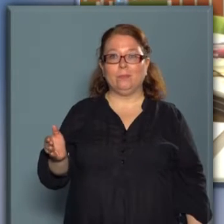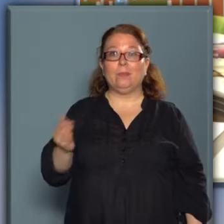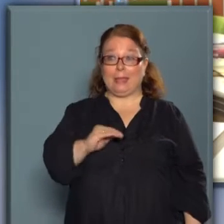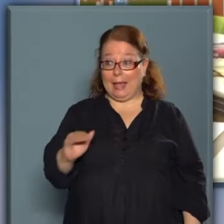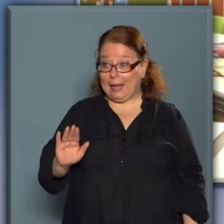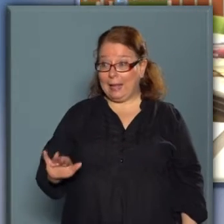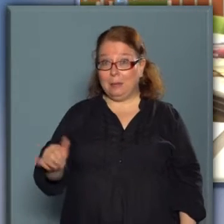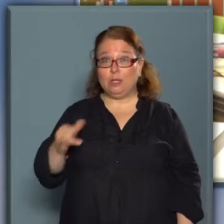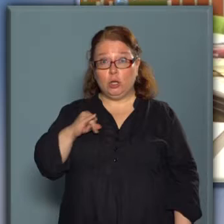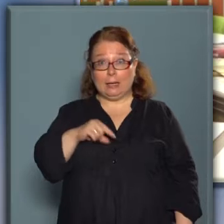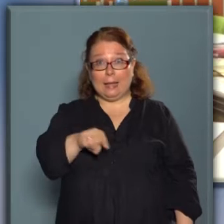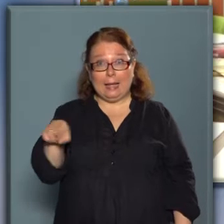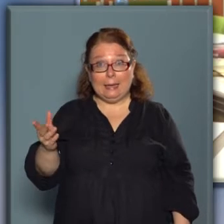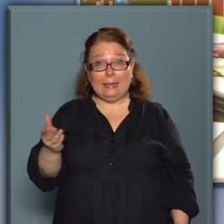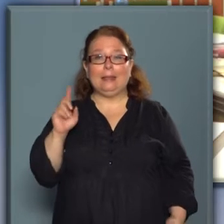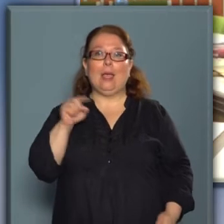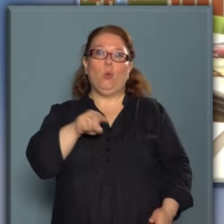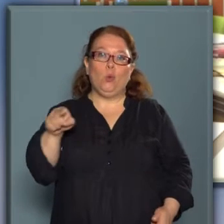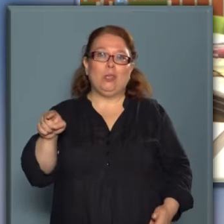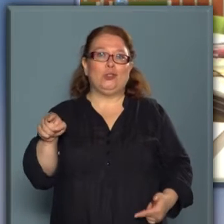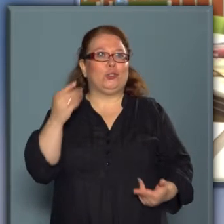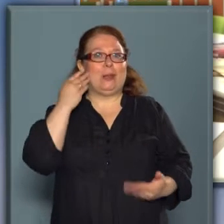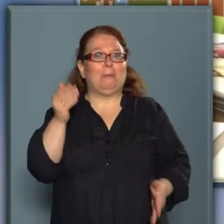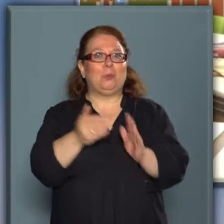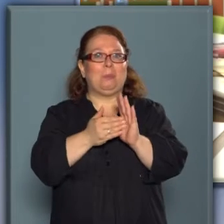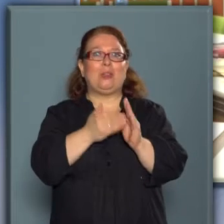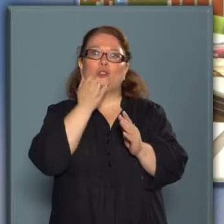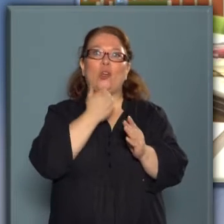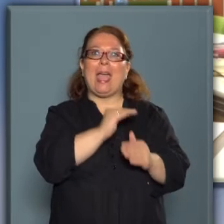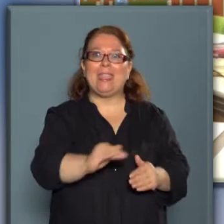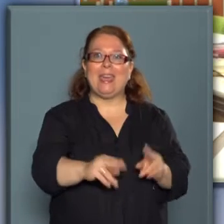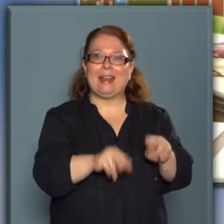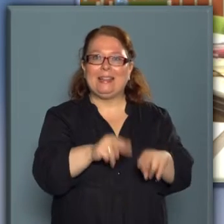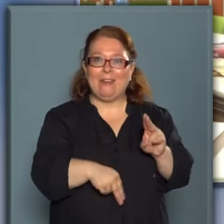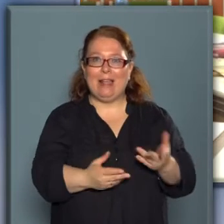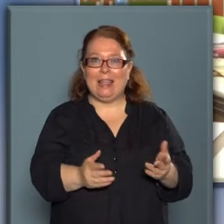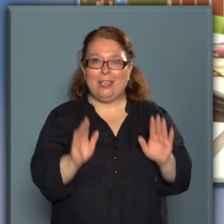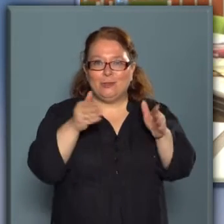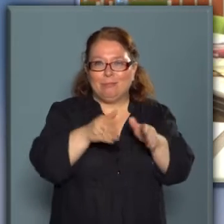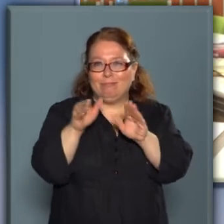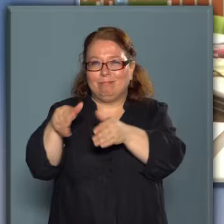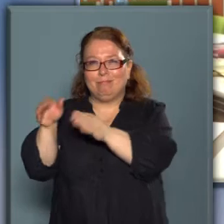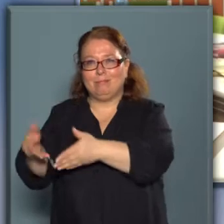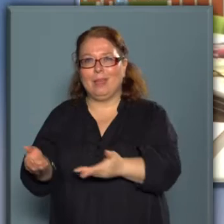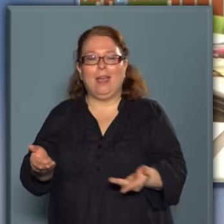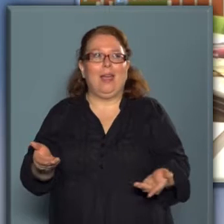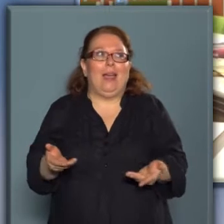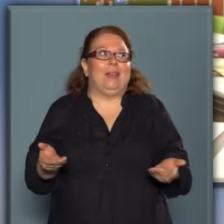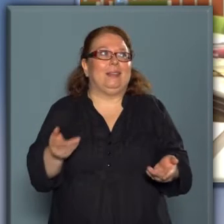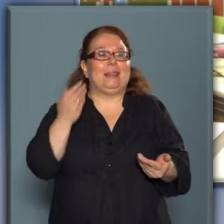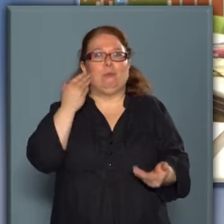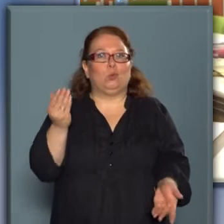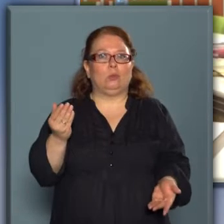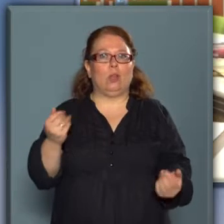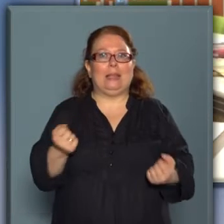A gyerekeimet is érdekli, de hát ők se tudnak, még ők a kisgyerekneveléssel vannak elfoglalva, olyan intenzíven